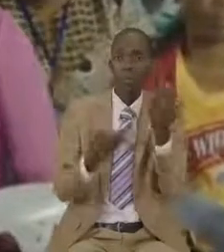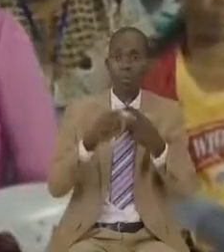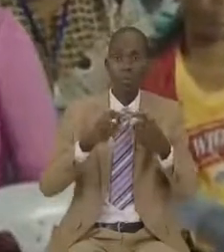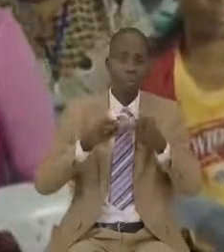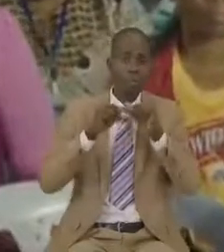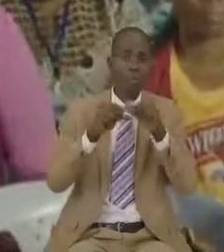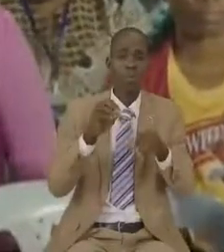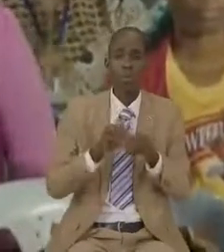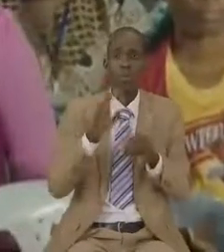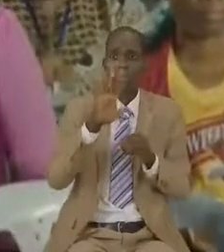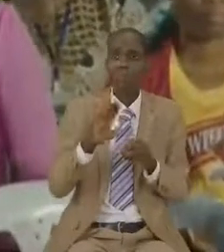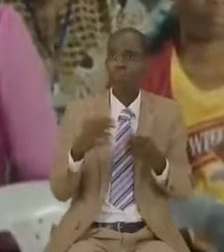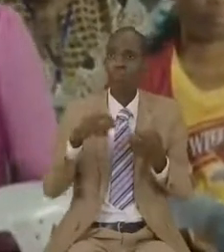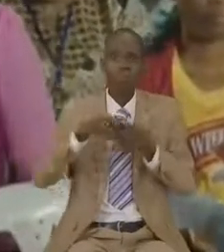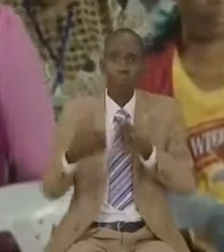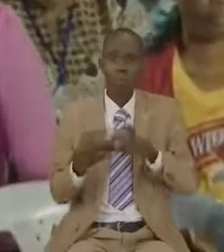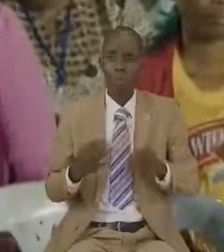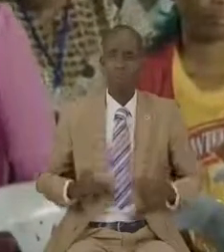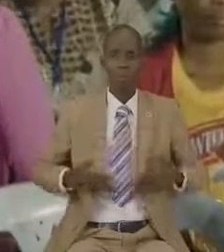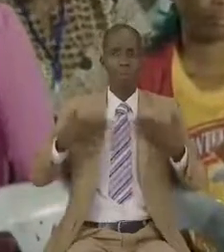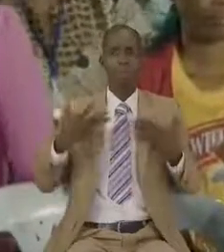Il est prêt pour la prière de miracle.